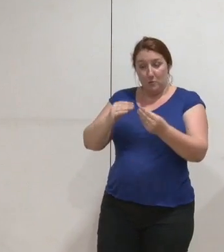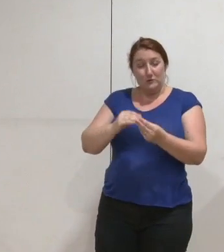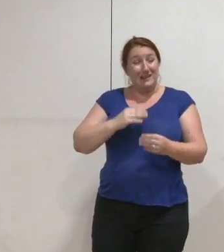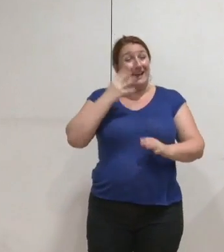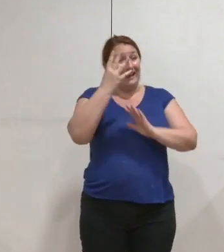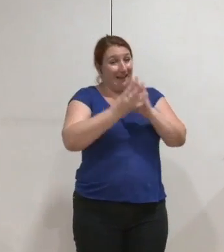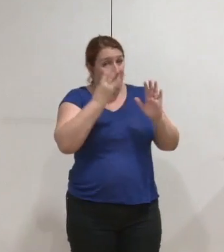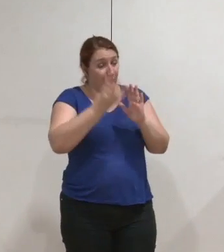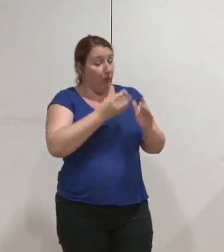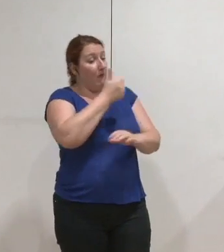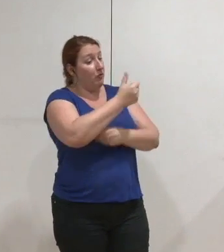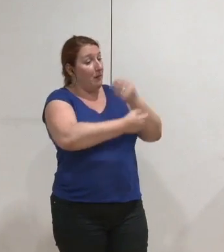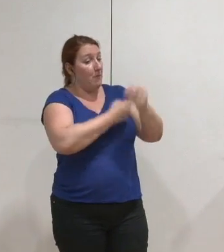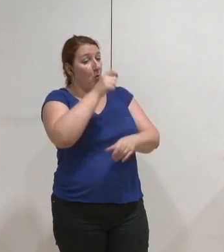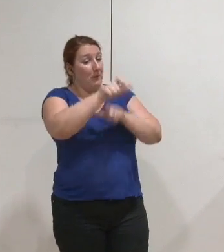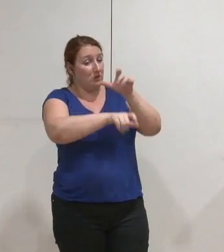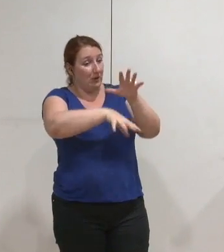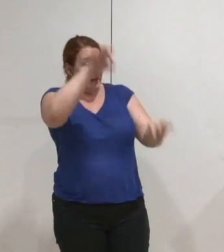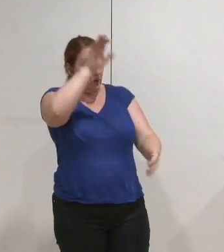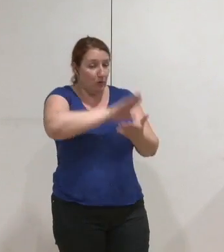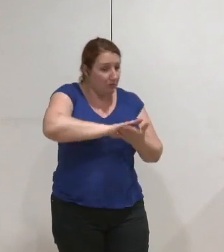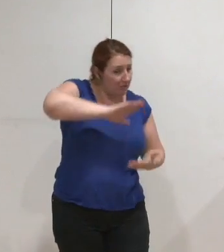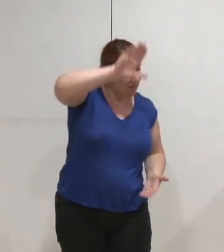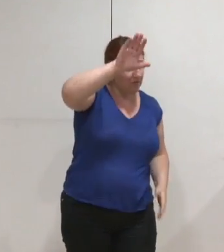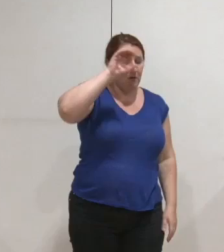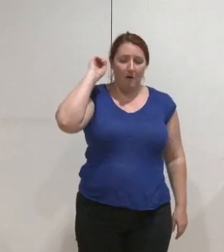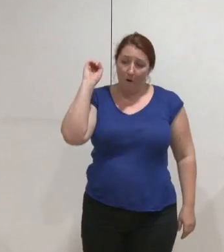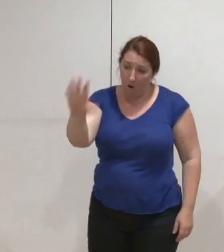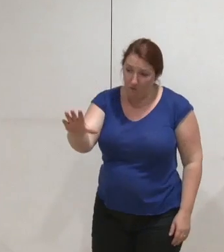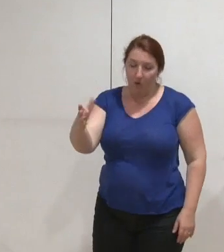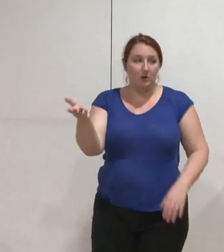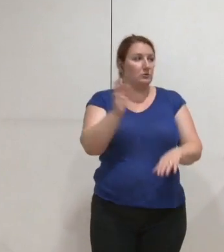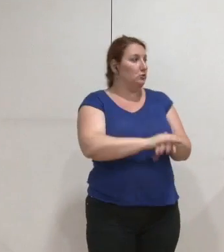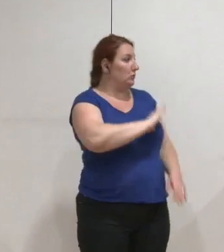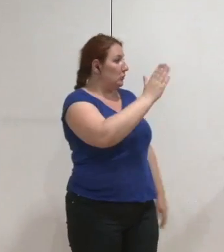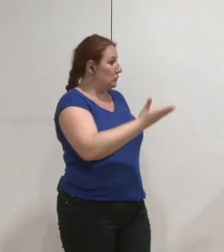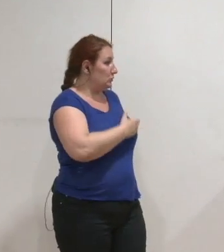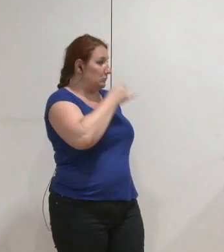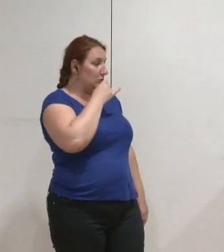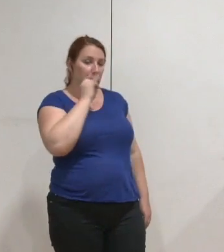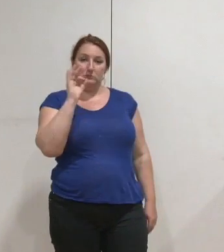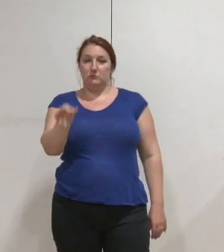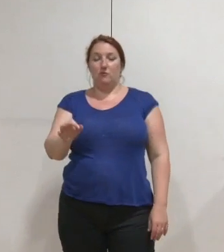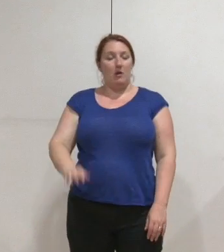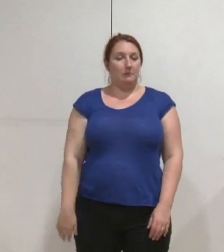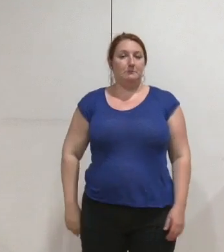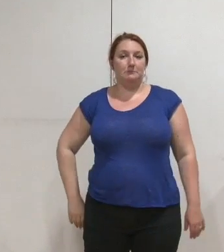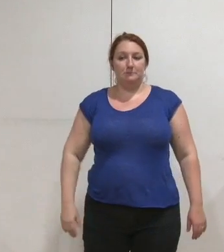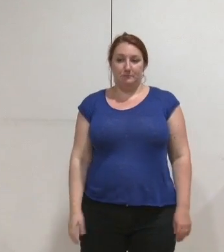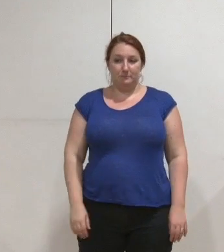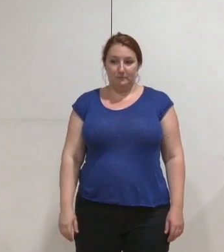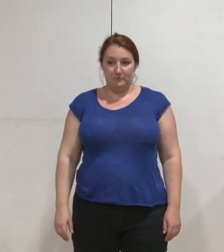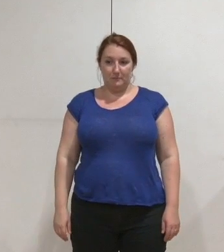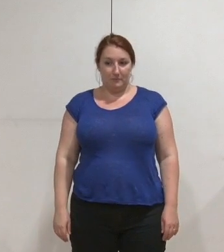vous ou des élus de votre majorité s engagé à communiqué que je ne l'ai toujours pas c'est tout voilà voilà je